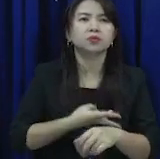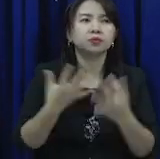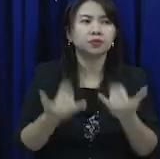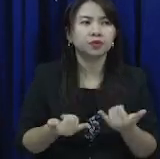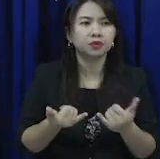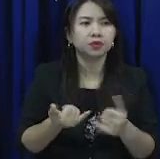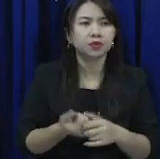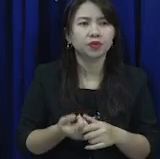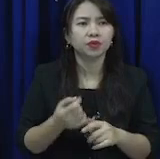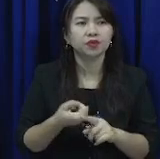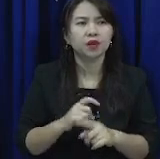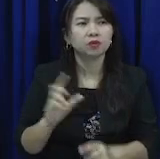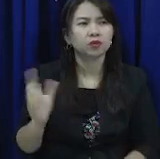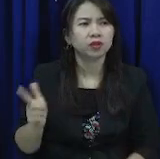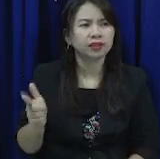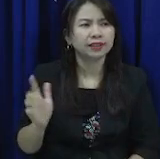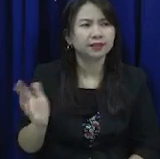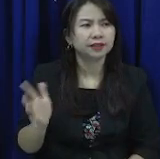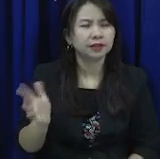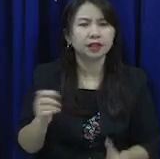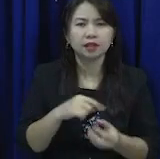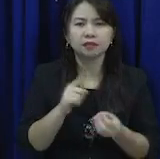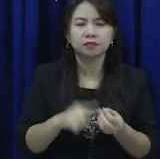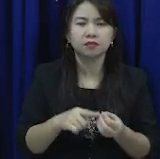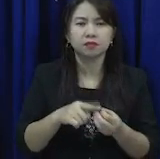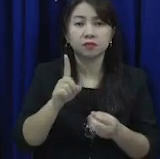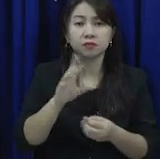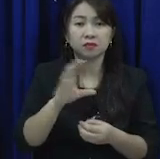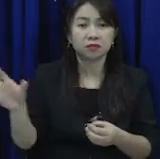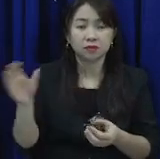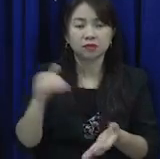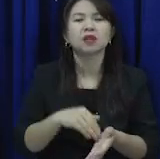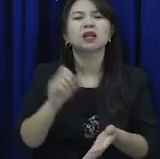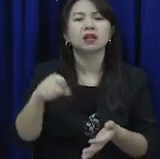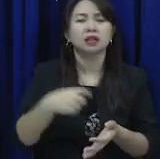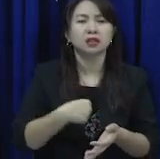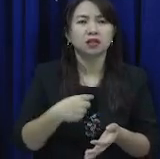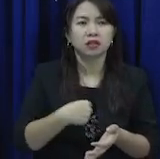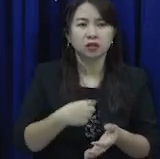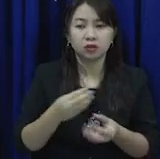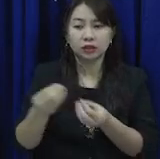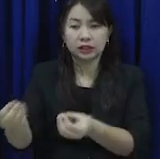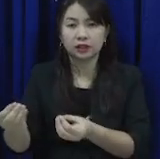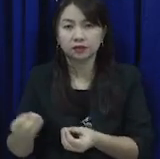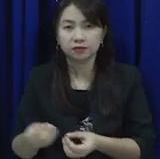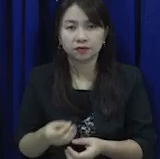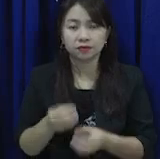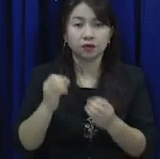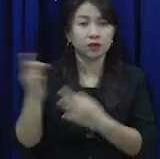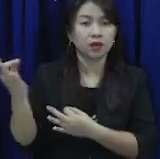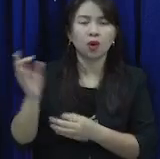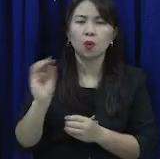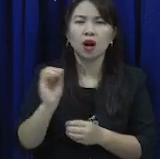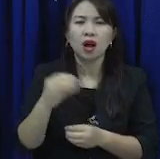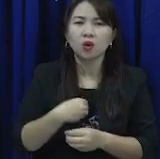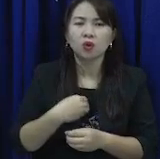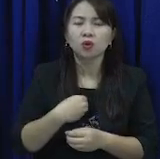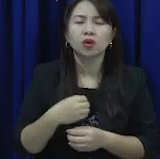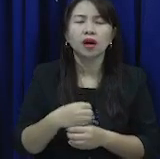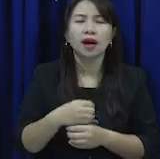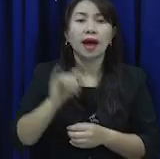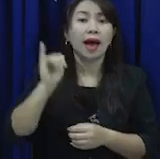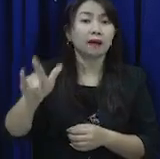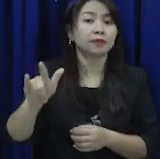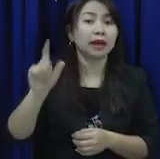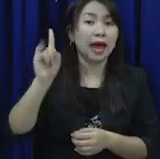2050 hanggang 100 na bahon ko nakakapagbigay ako hindi naman ako nawawalan you see at nararanasan ko yung